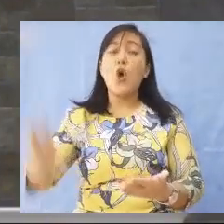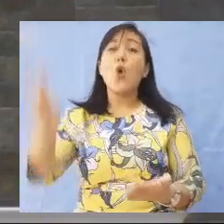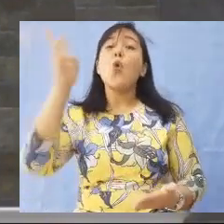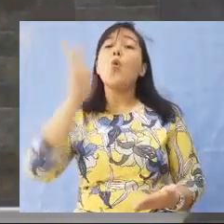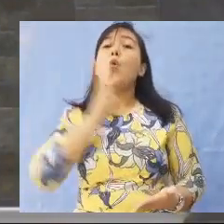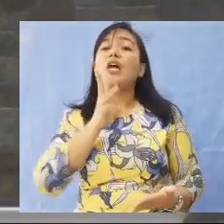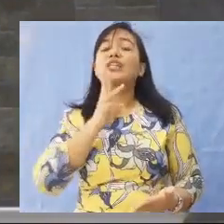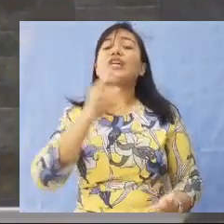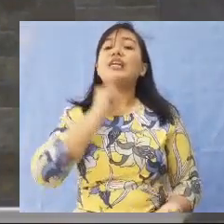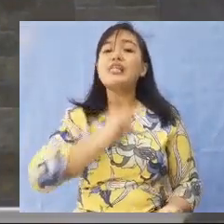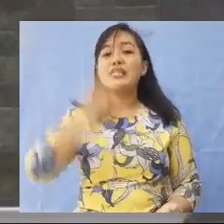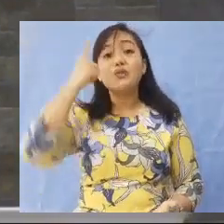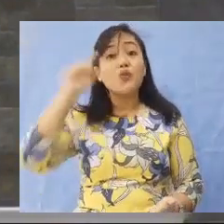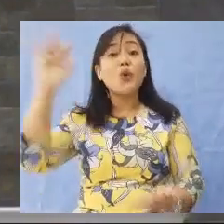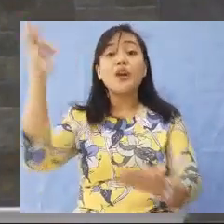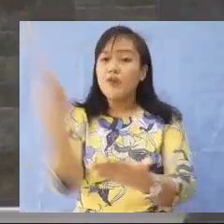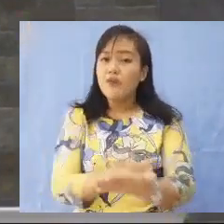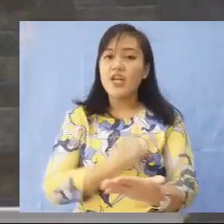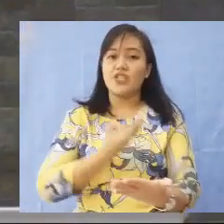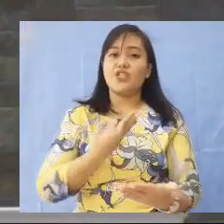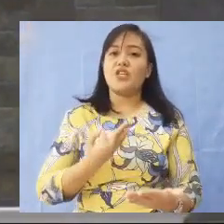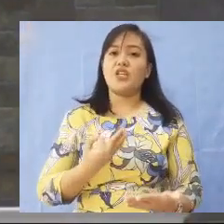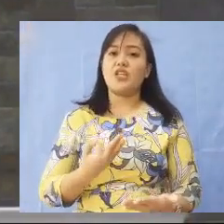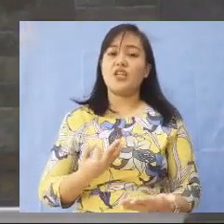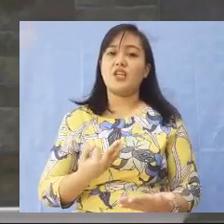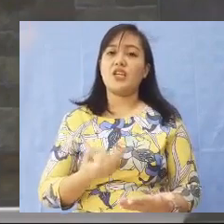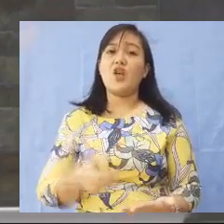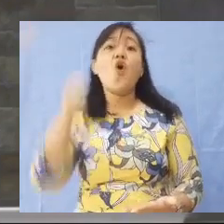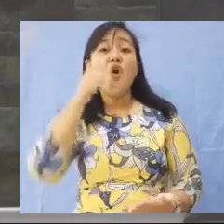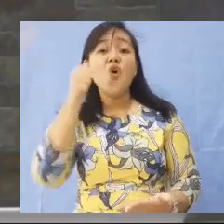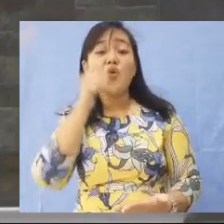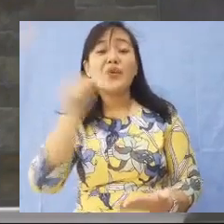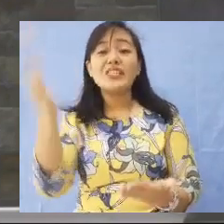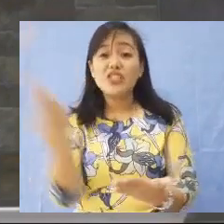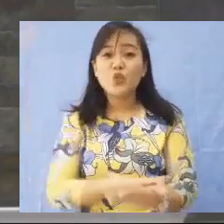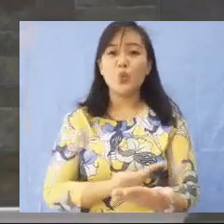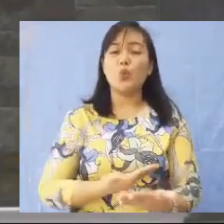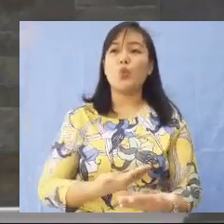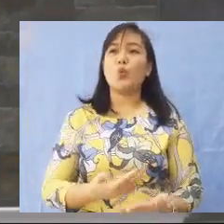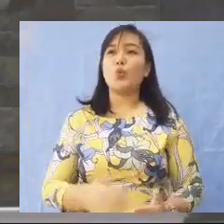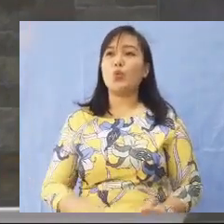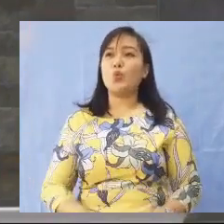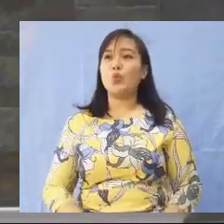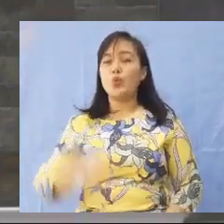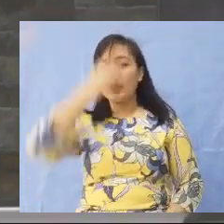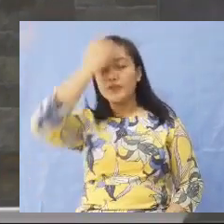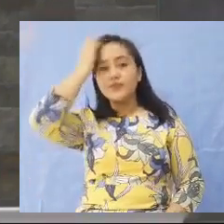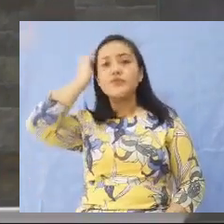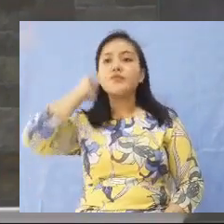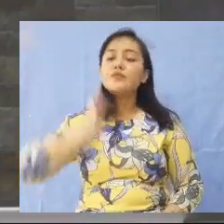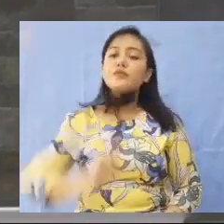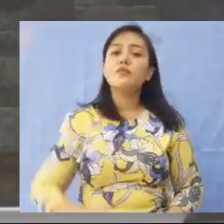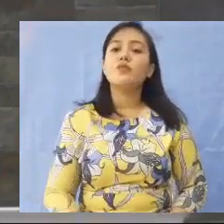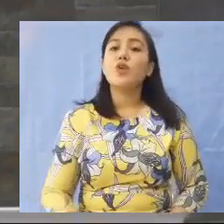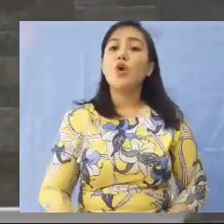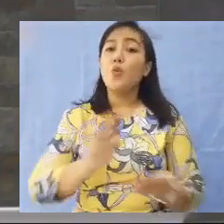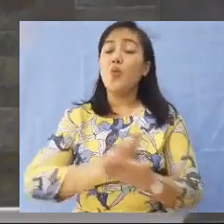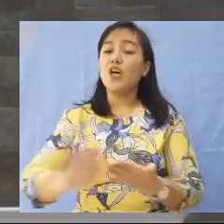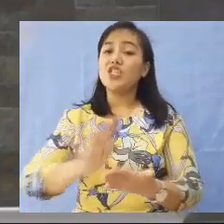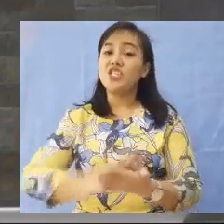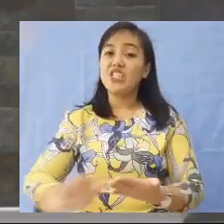napakarami pong bagay po dito or talata po dito na magsasabi that as far as washing is